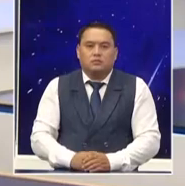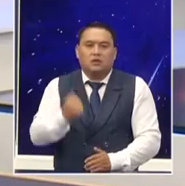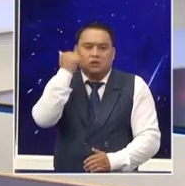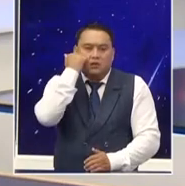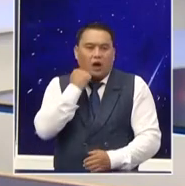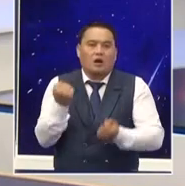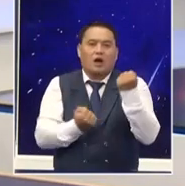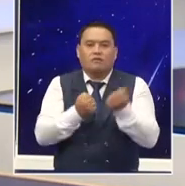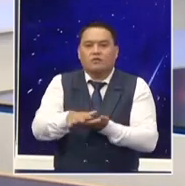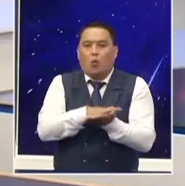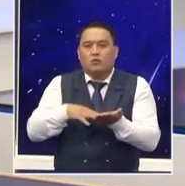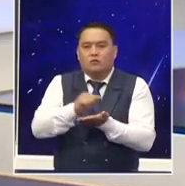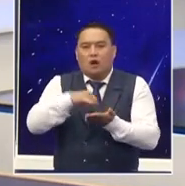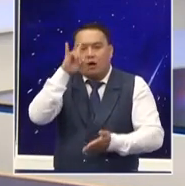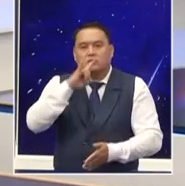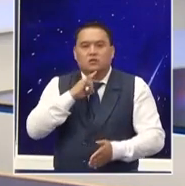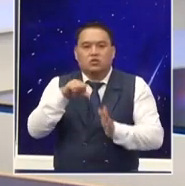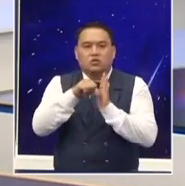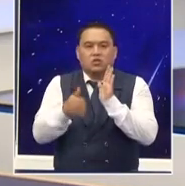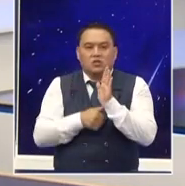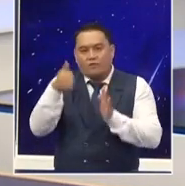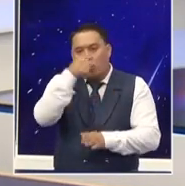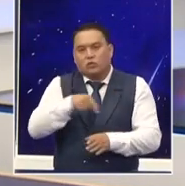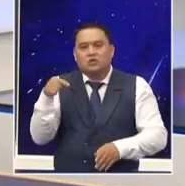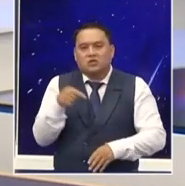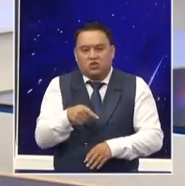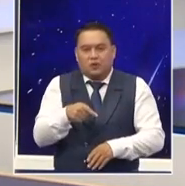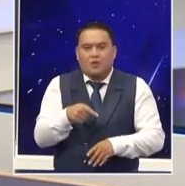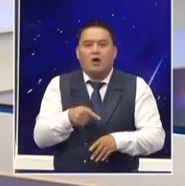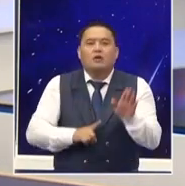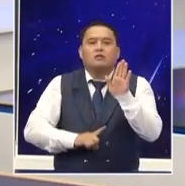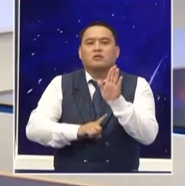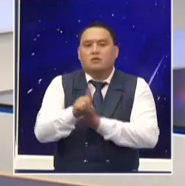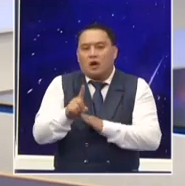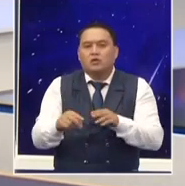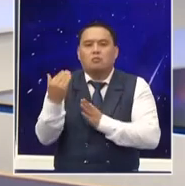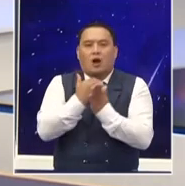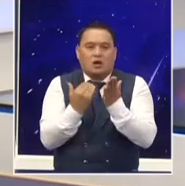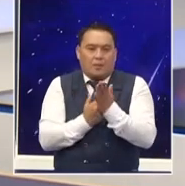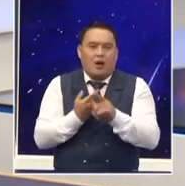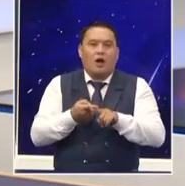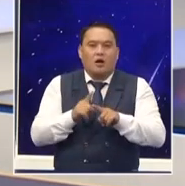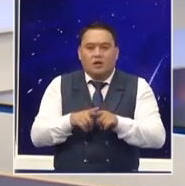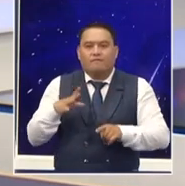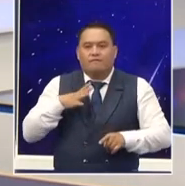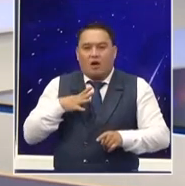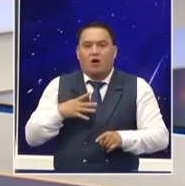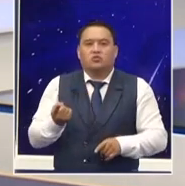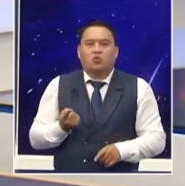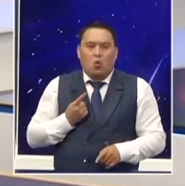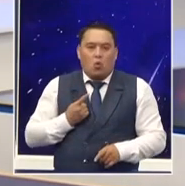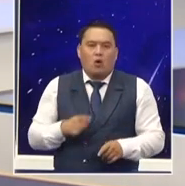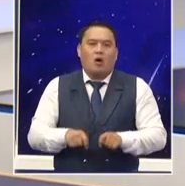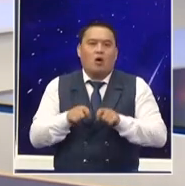Тысячи автомобилей утилизировали в Казахстане с 2016 года. Именно тогда стартовала эта масштабная программа. Однако, вопреки